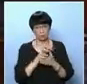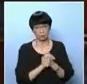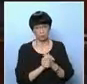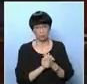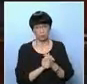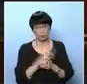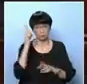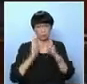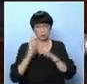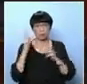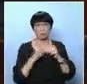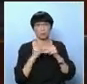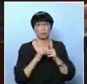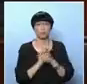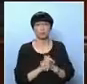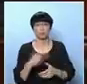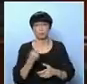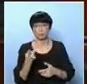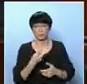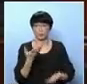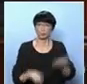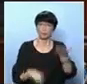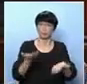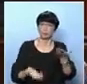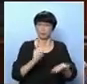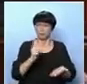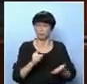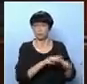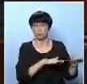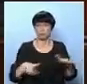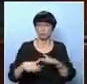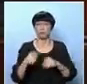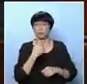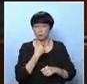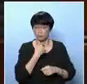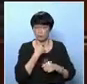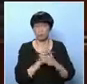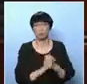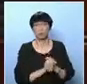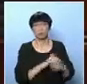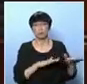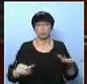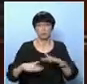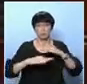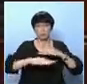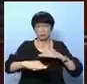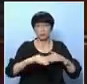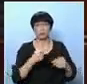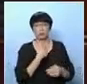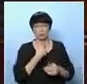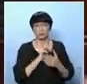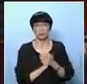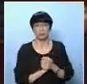新城市人。所以两者之间你问我点权衡，填海要，不过我哋希望可以呢着